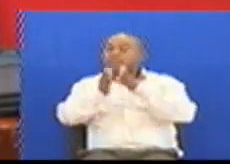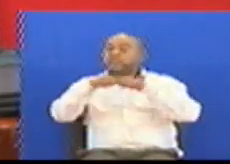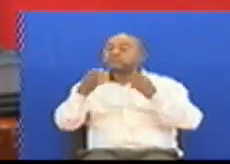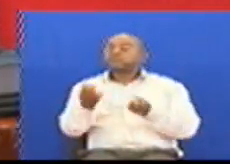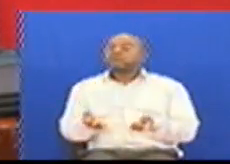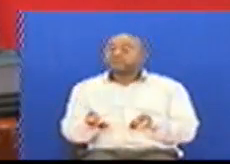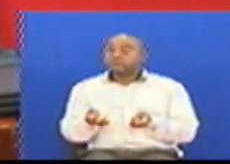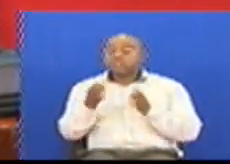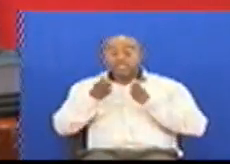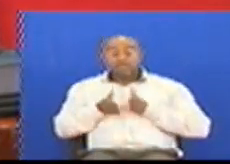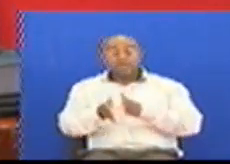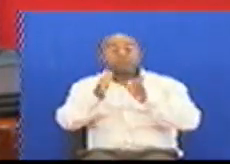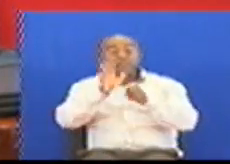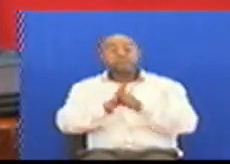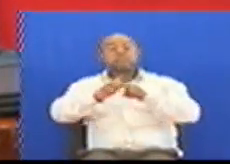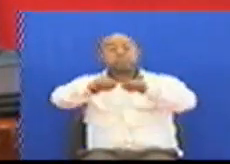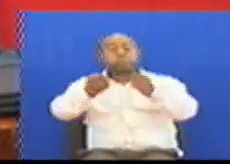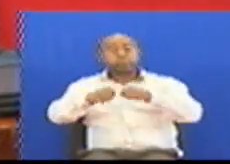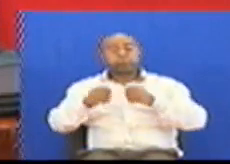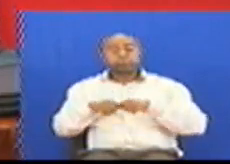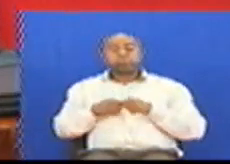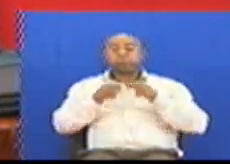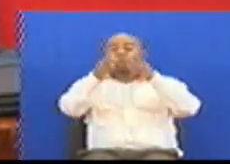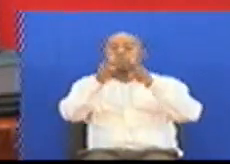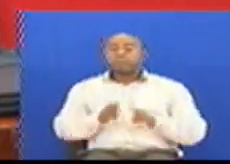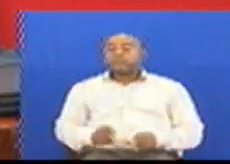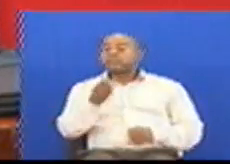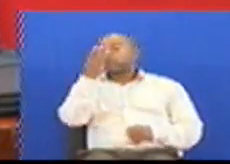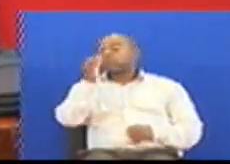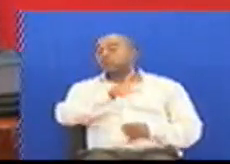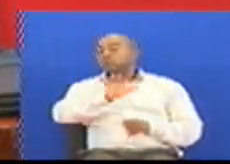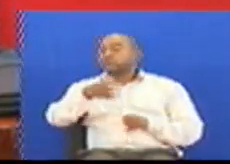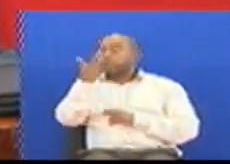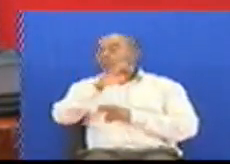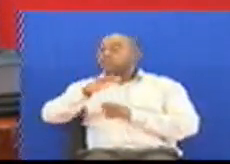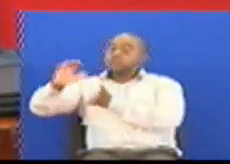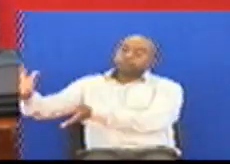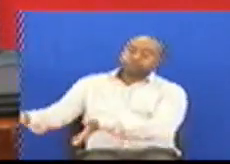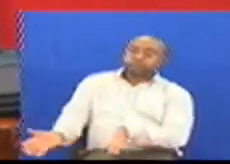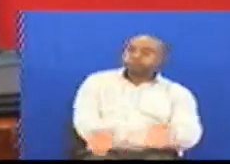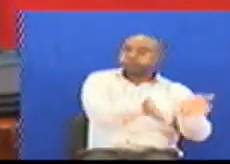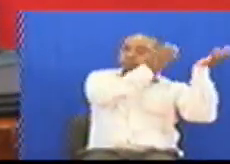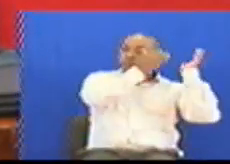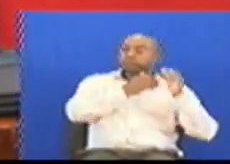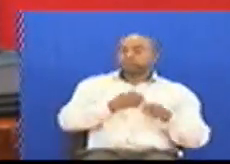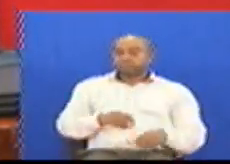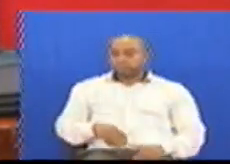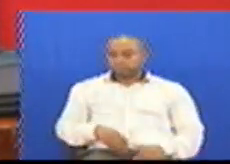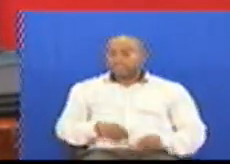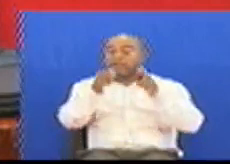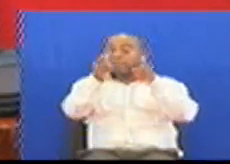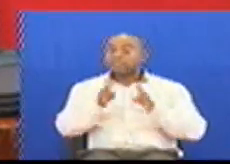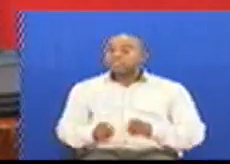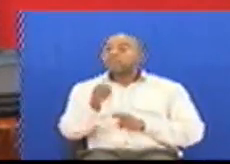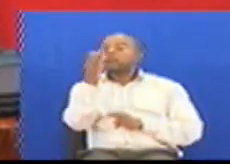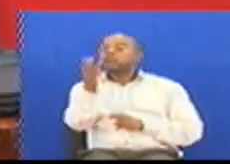Barabara nyingi hazipitiki. Jumbani kwangu madaraja matatu yamekwenda na maji na mito imekwenda ukubwa zaidi ya mara tatu. Sasa wakienda